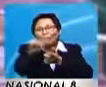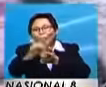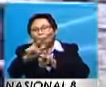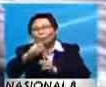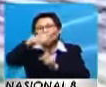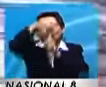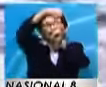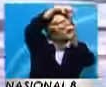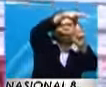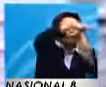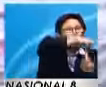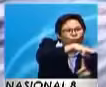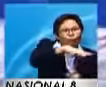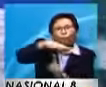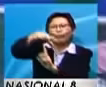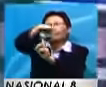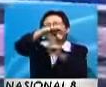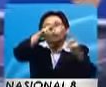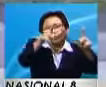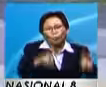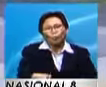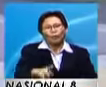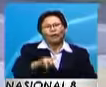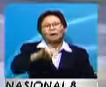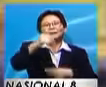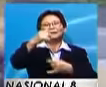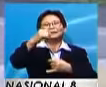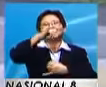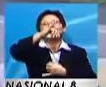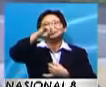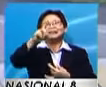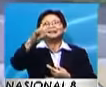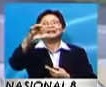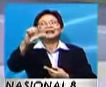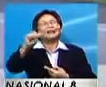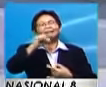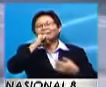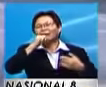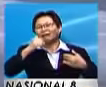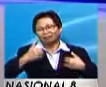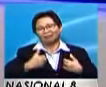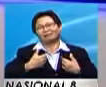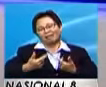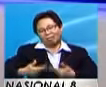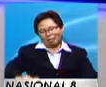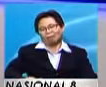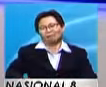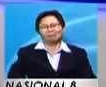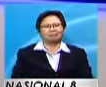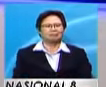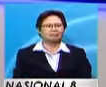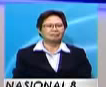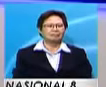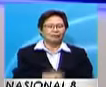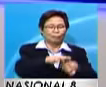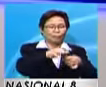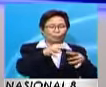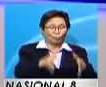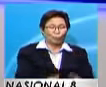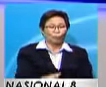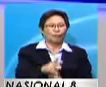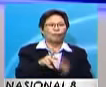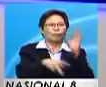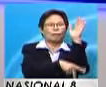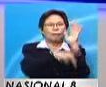penyimpangan paraglide Diva oleh pihak jawatan penerbangan Awam halo halo Hai ketemu di dalam